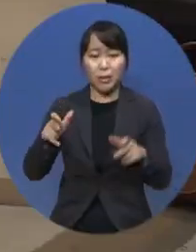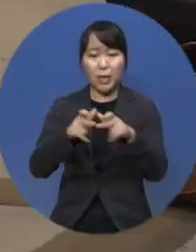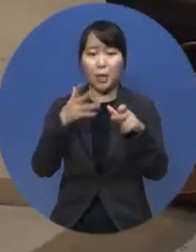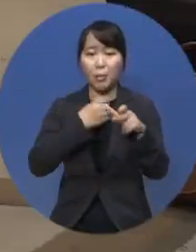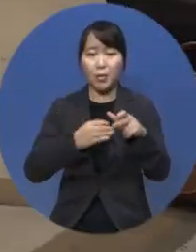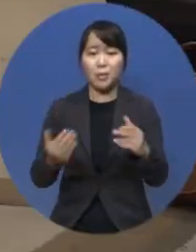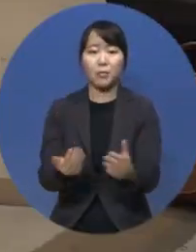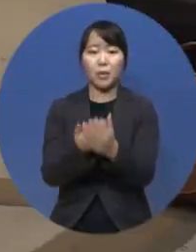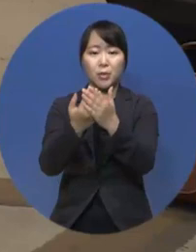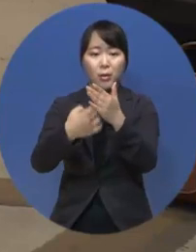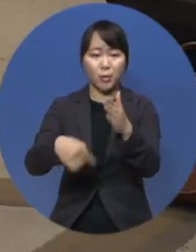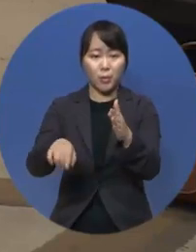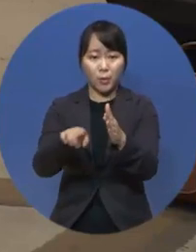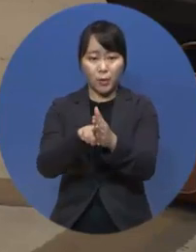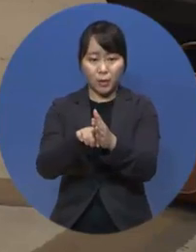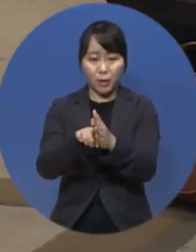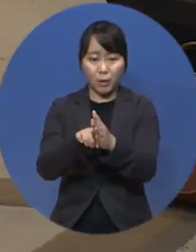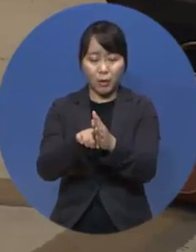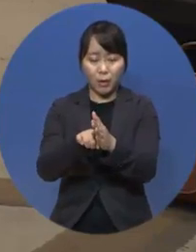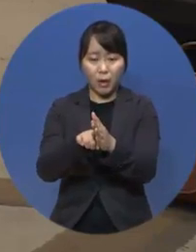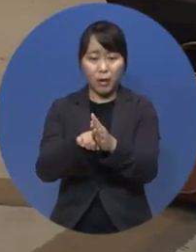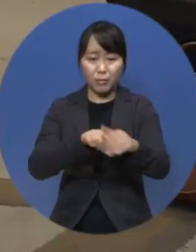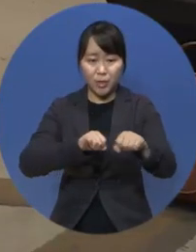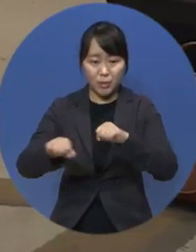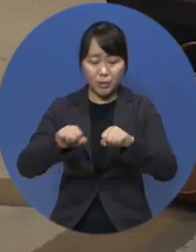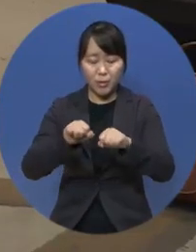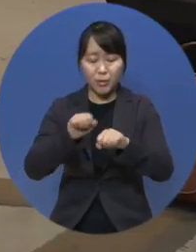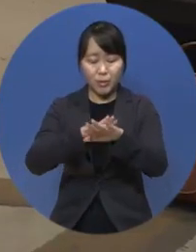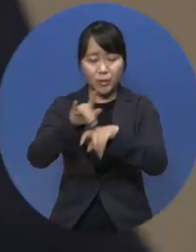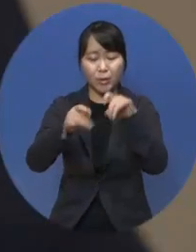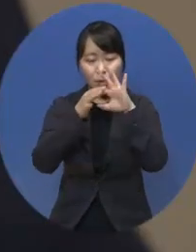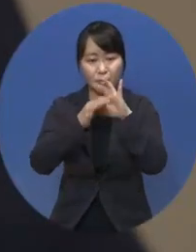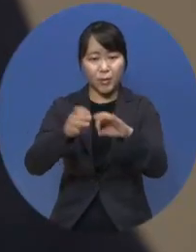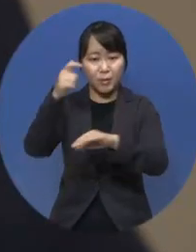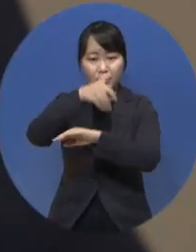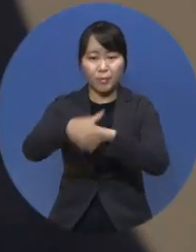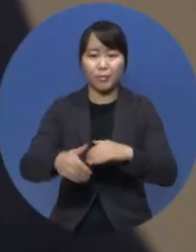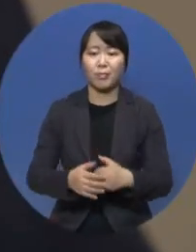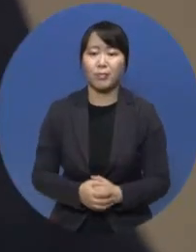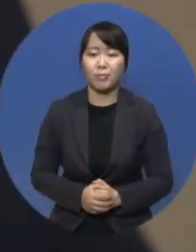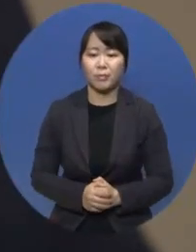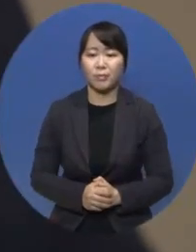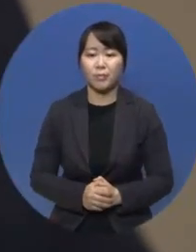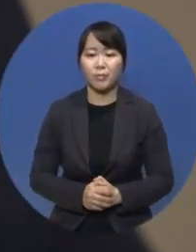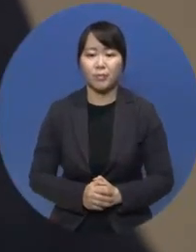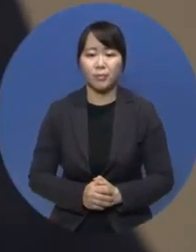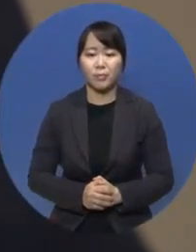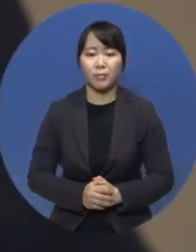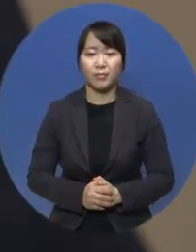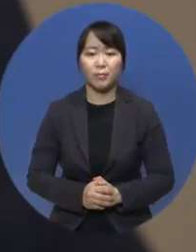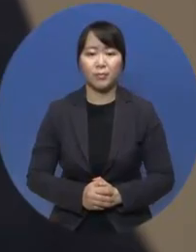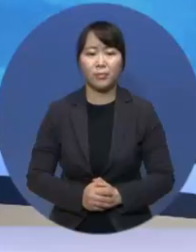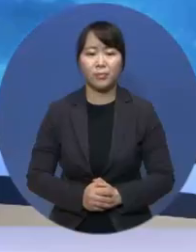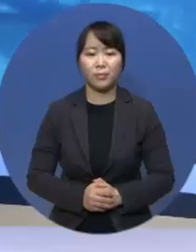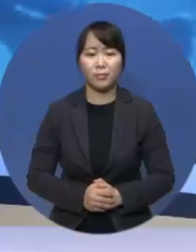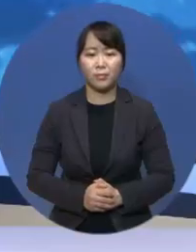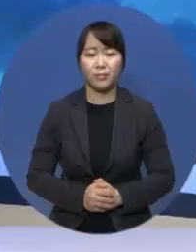인 복지향상을 위한 발걸음을 이어나갈 계획 입니다 복지 tv 뉴스 박성용 입니다